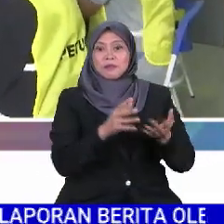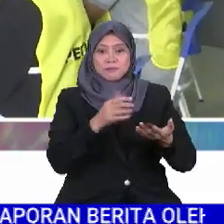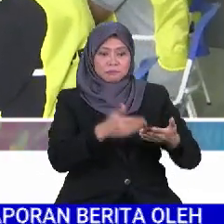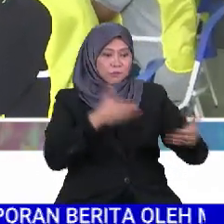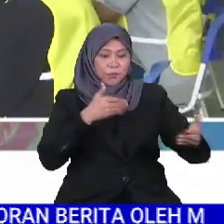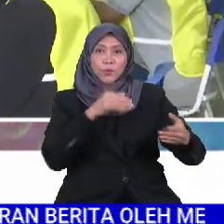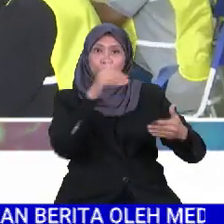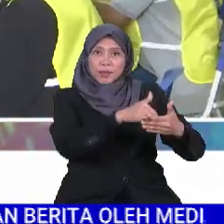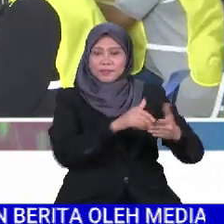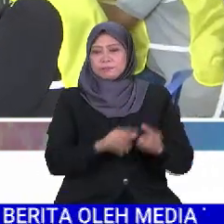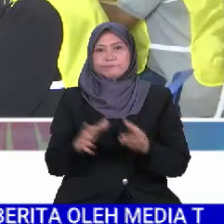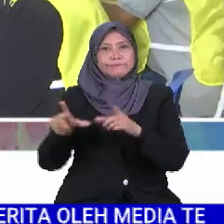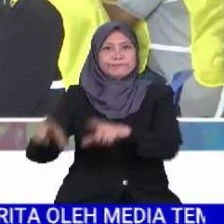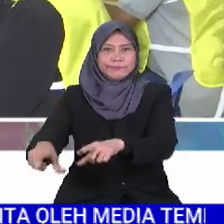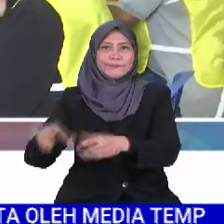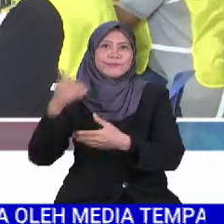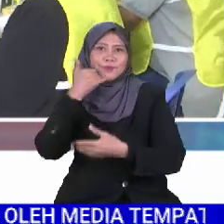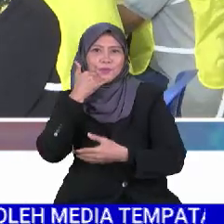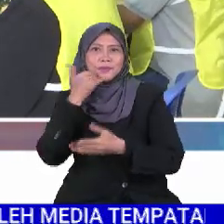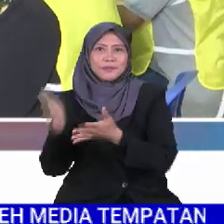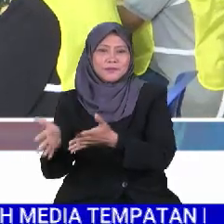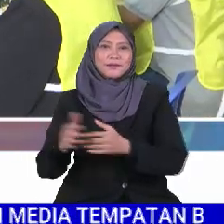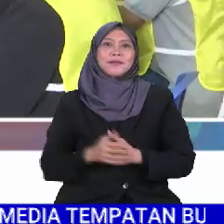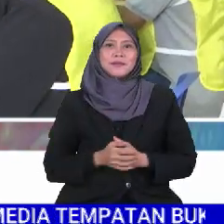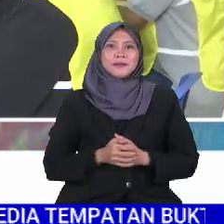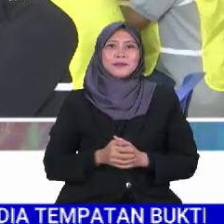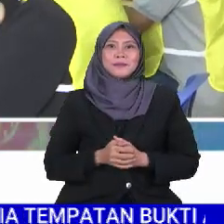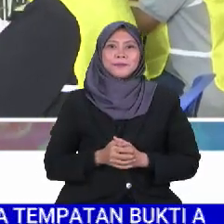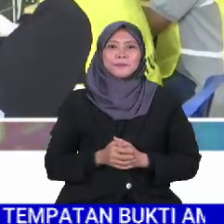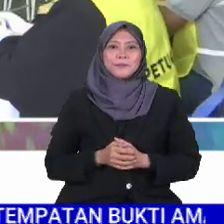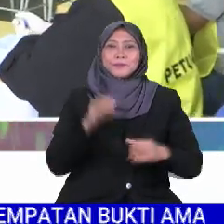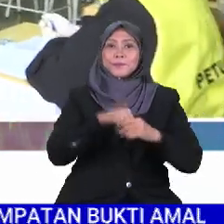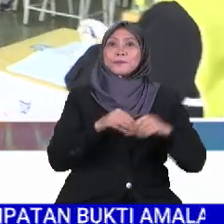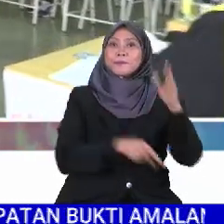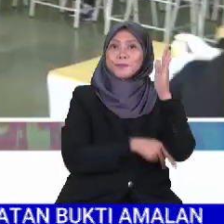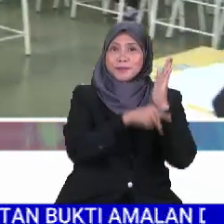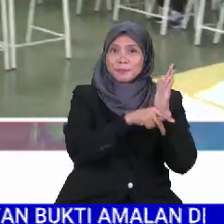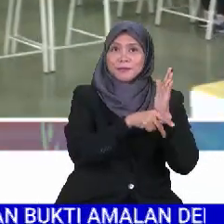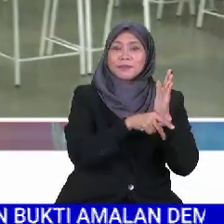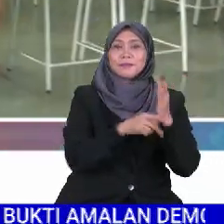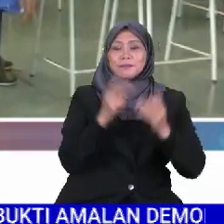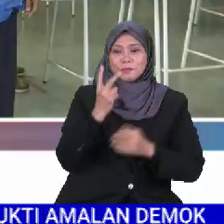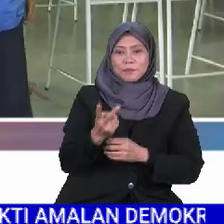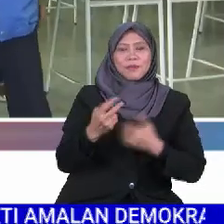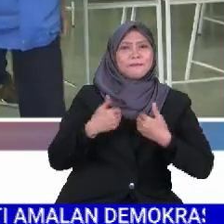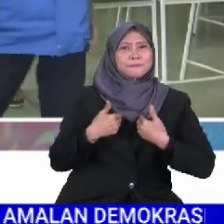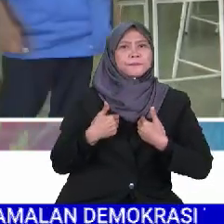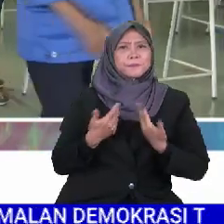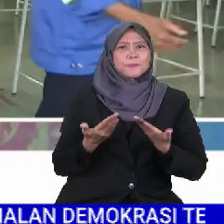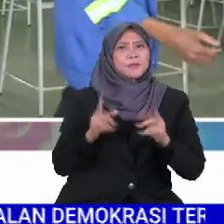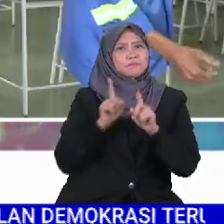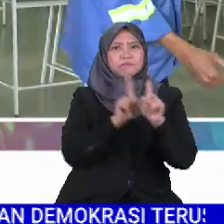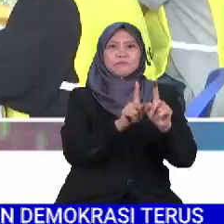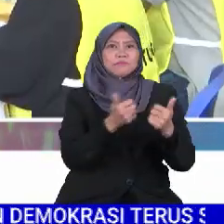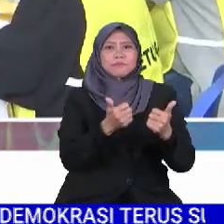selesai mengundi. Dan berdasarkan tinjauan di beberapa pusat mengundi dalam parlimen ini, mendapati perkara tersebut